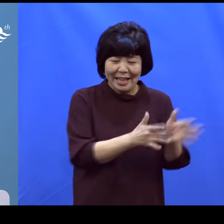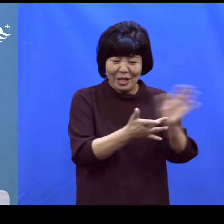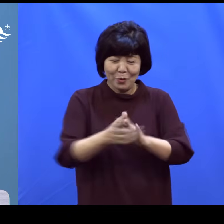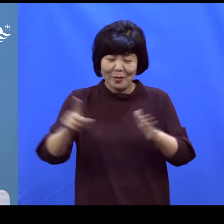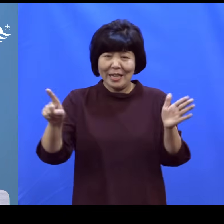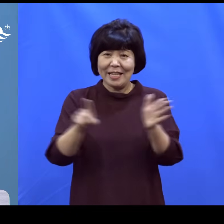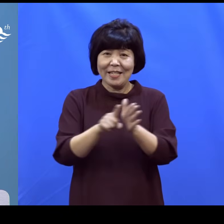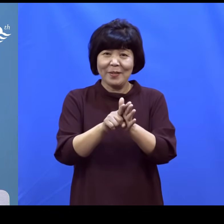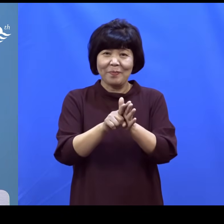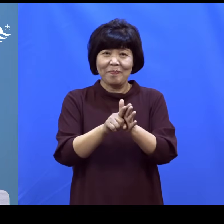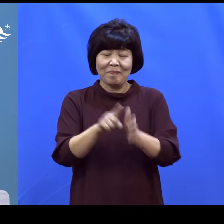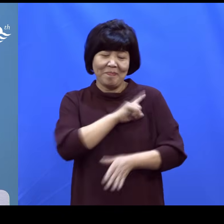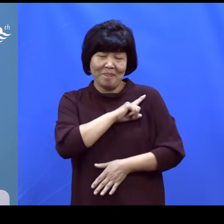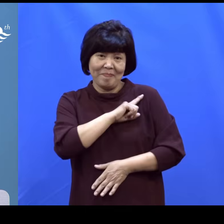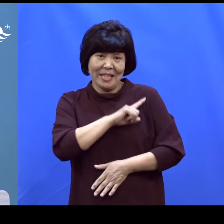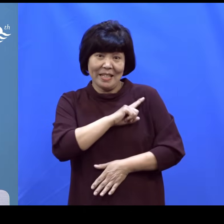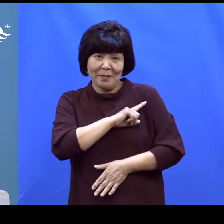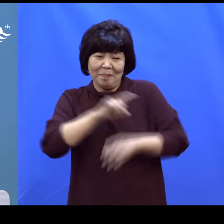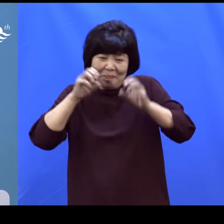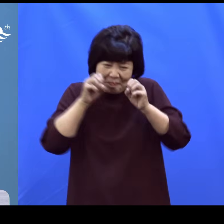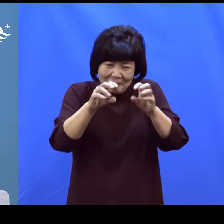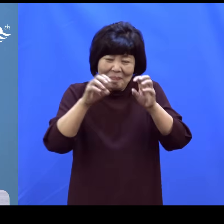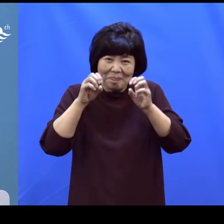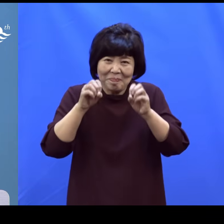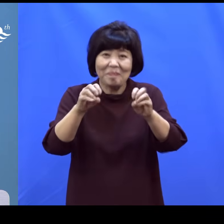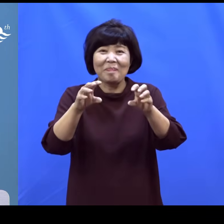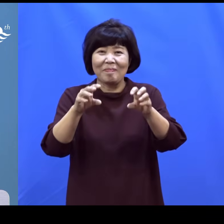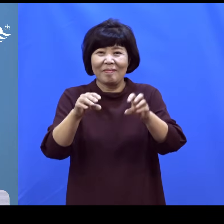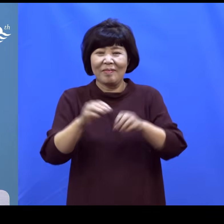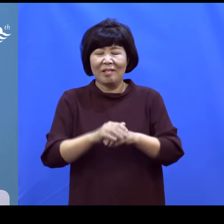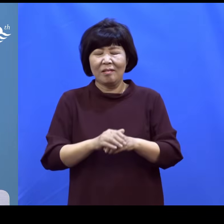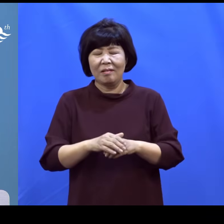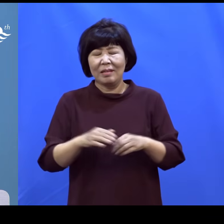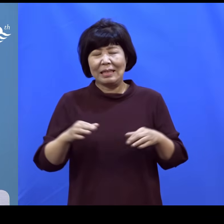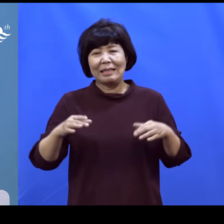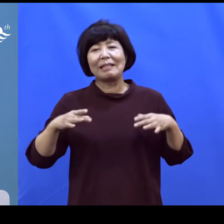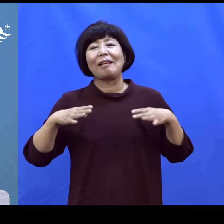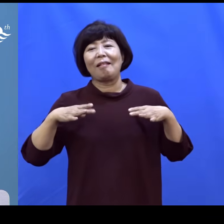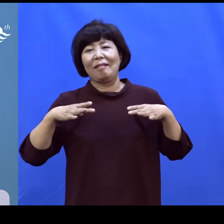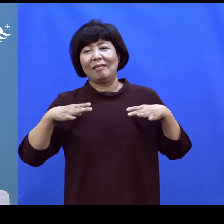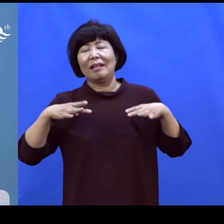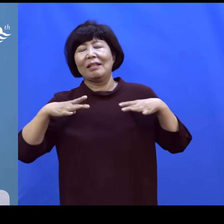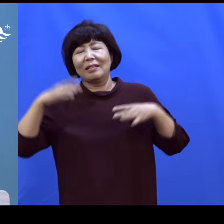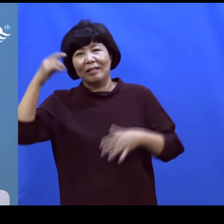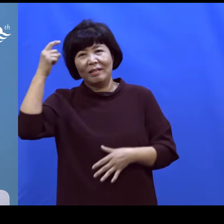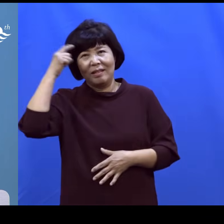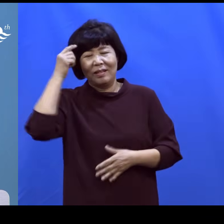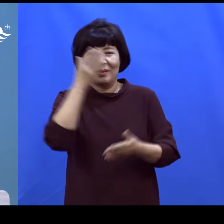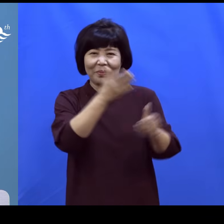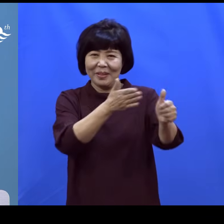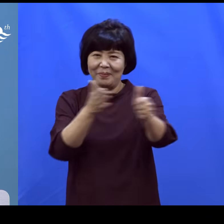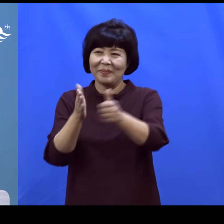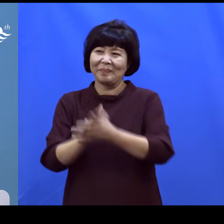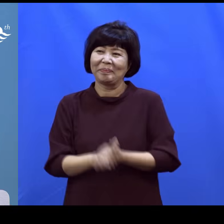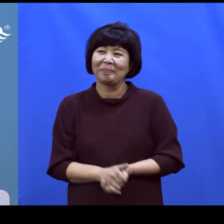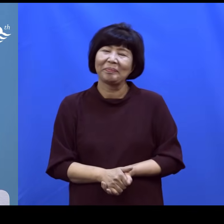영광스러움, 그때 욕 먹는 거는요, 그건 훈장이에요. 여러분, 자랑스러운 거예요. 여러분,